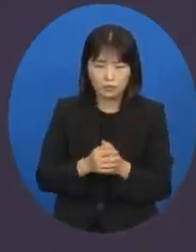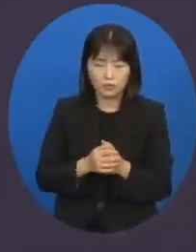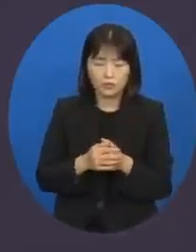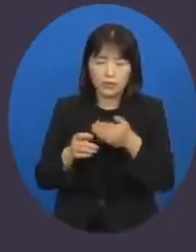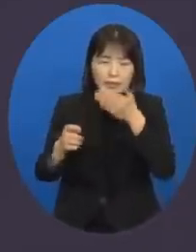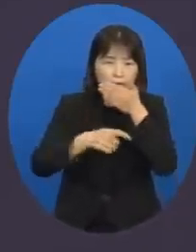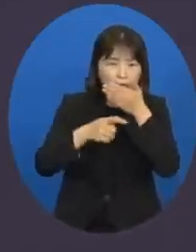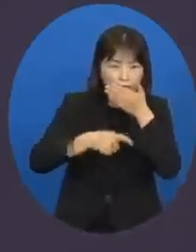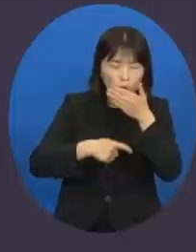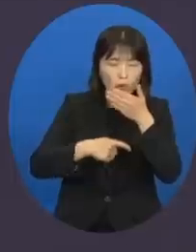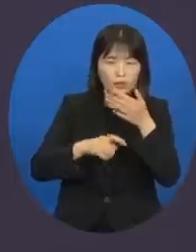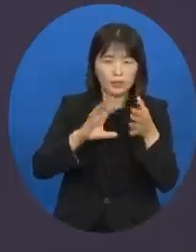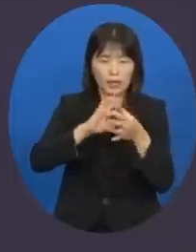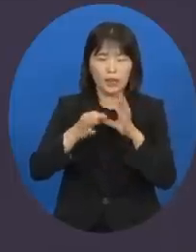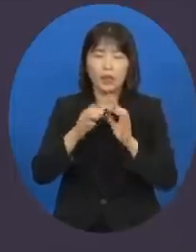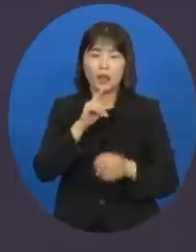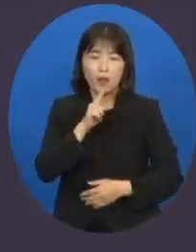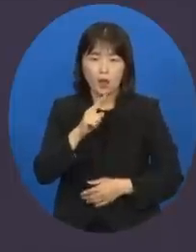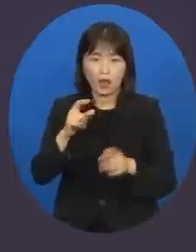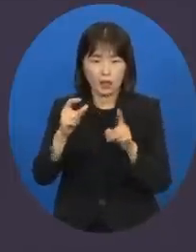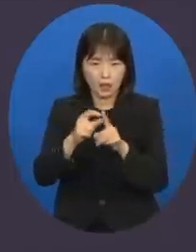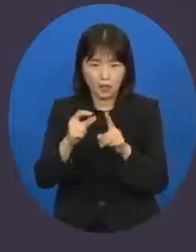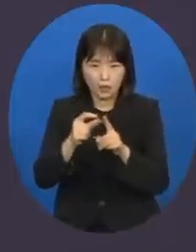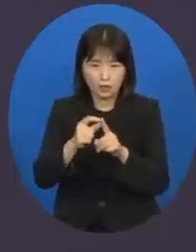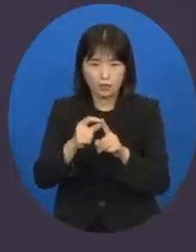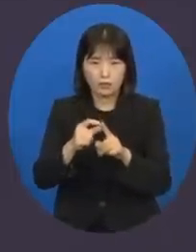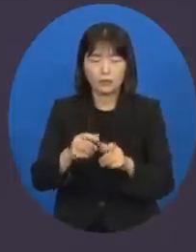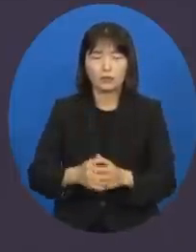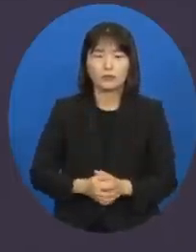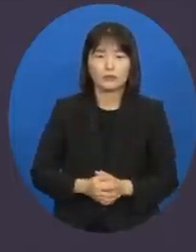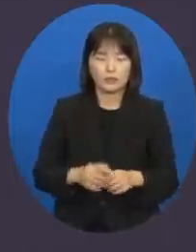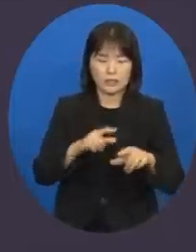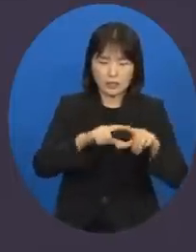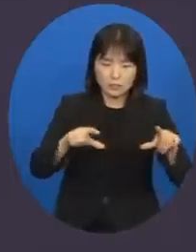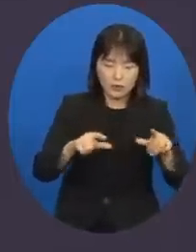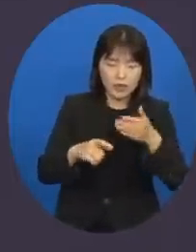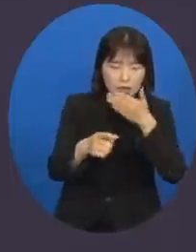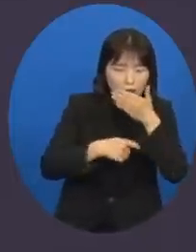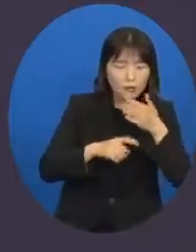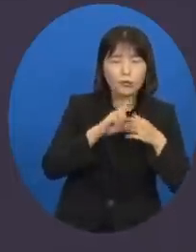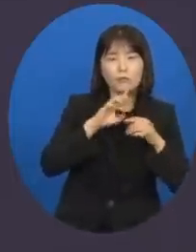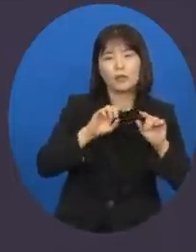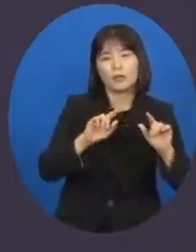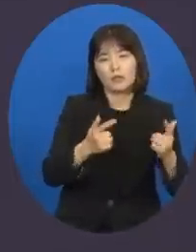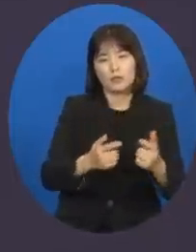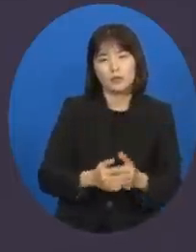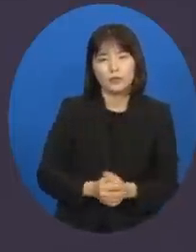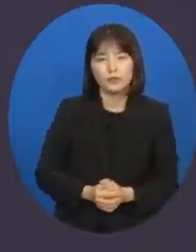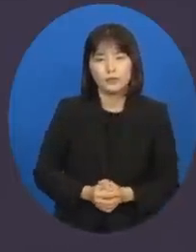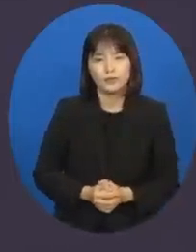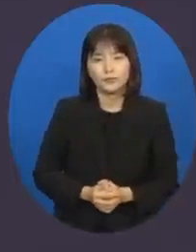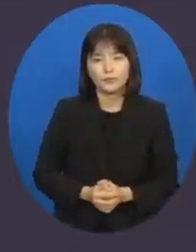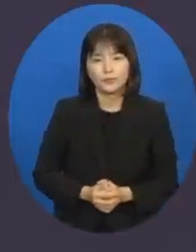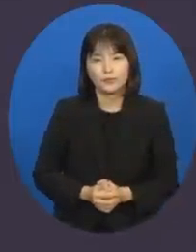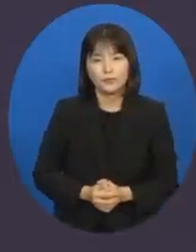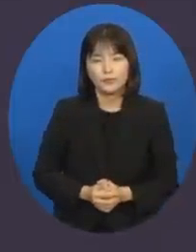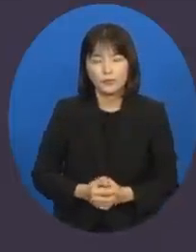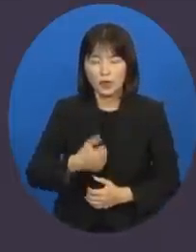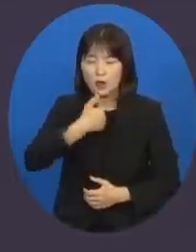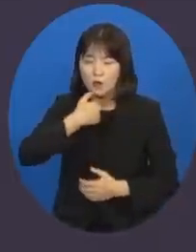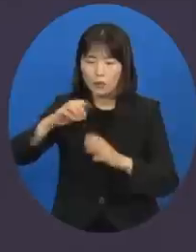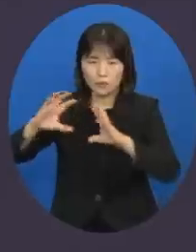헬라어 단어는요 단지 일반적인 강도만을 가리키는 것은 아니고 물론 그렇기도 하지만 바로 로마